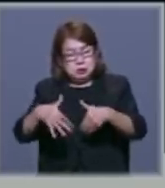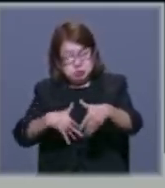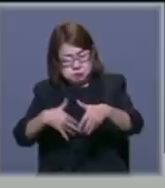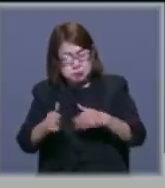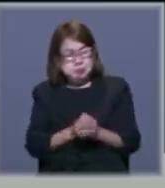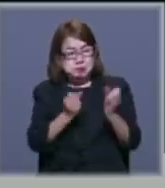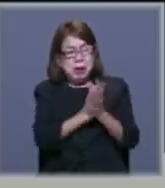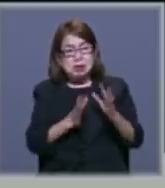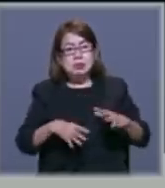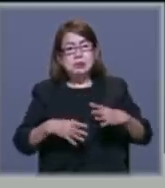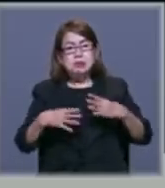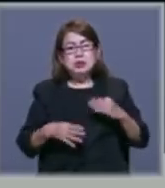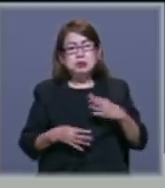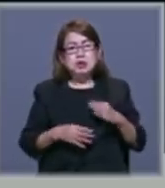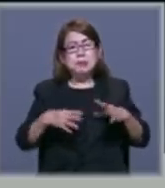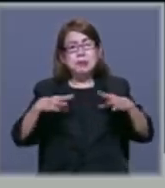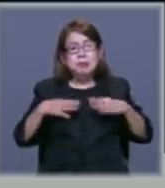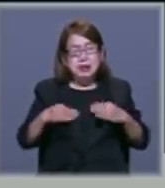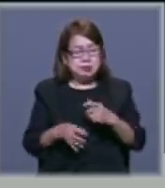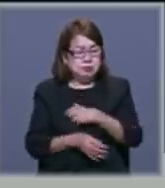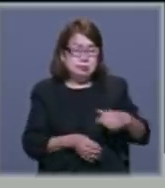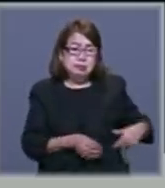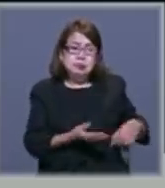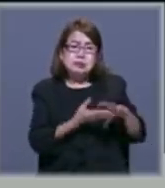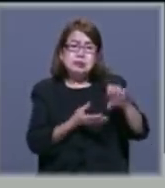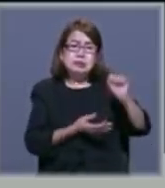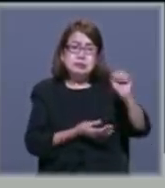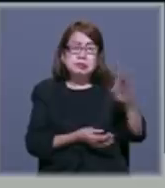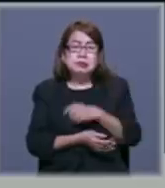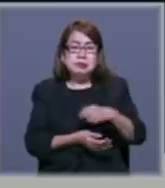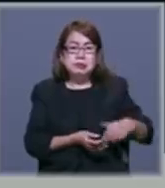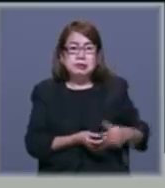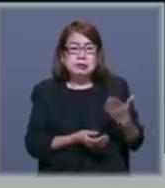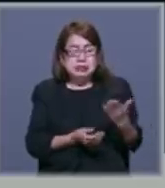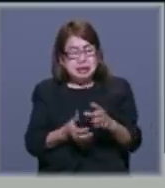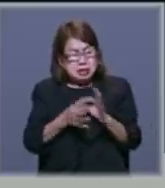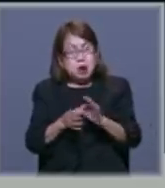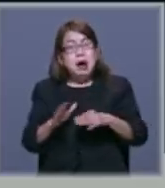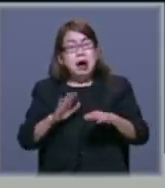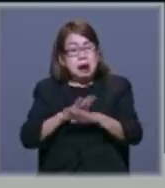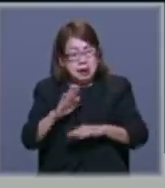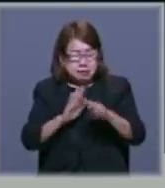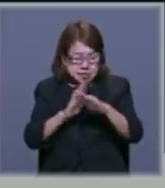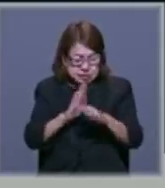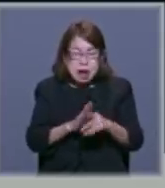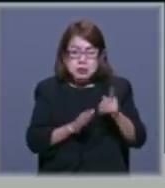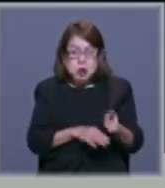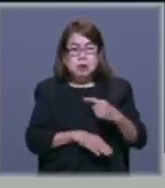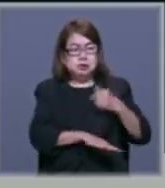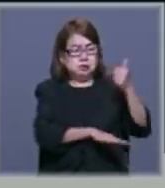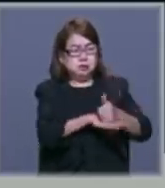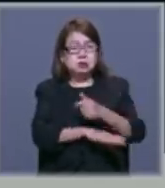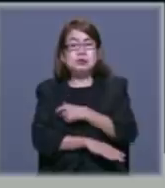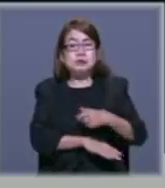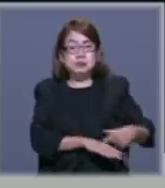ฎรที่เป็นหลักการพื้นฐานของประเพณีการปกครองในระบอบประชาธิปไตยอันมีพระมหากษัตริย์ทรงเป็นประมุขถึง